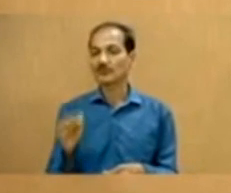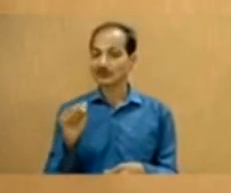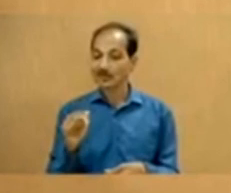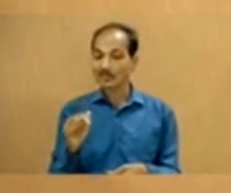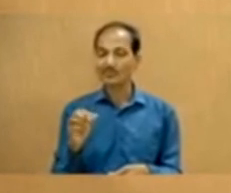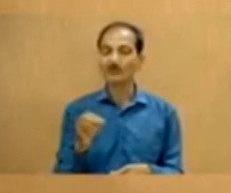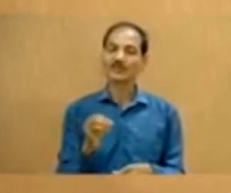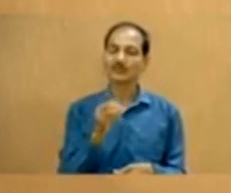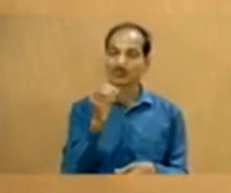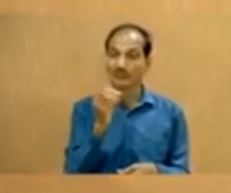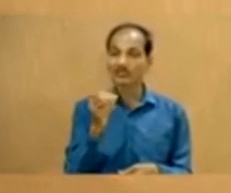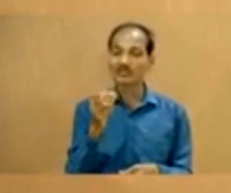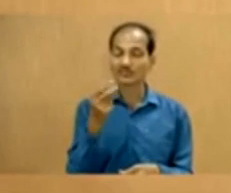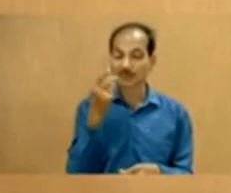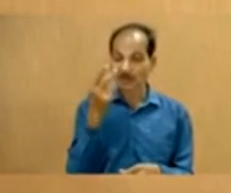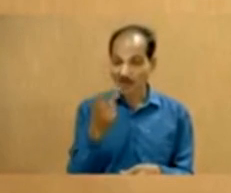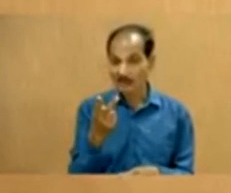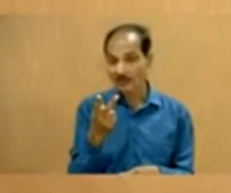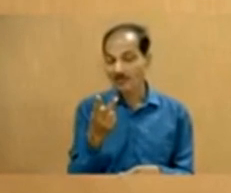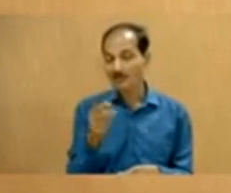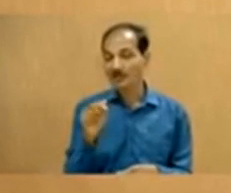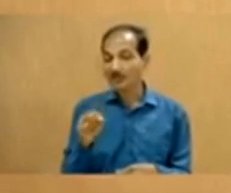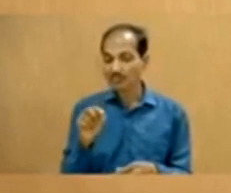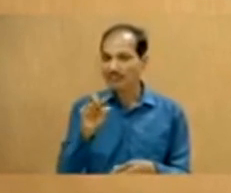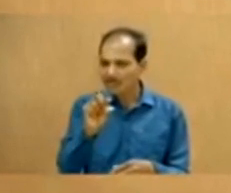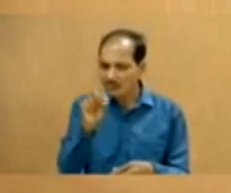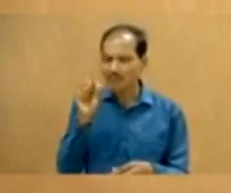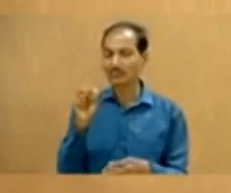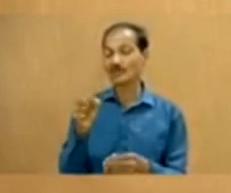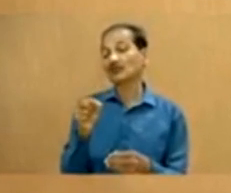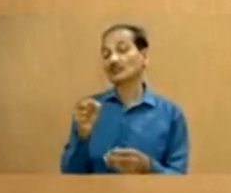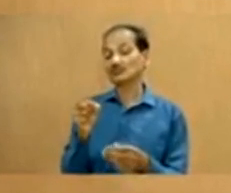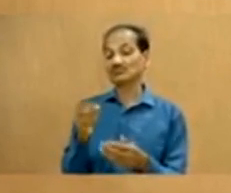ଏପର୍ଯ୍ୟନ୍ତ ନମୁନାର ରିପୋର୍ଟ ଆମେ ପାଇଛୁ